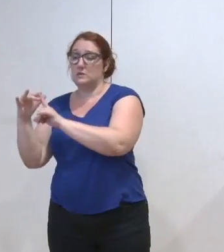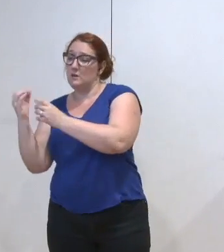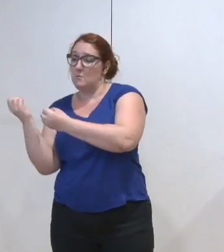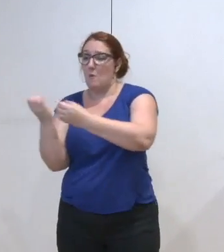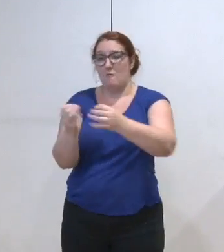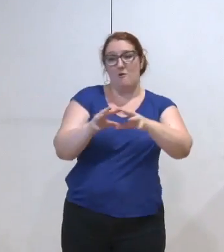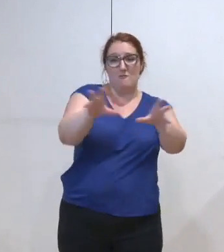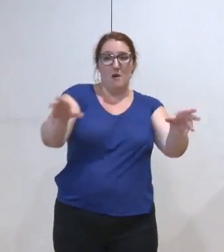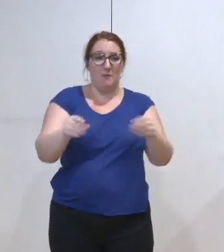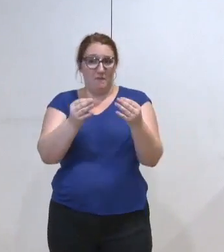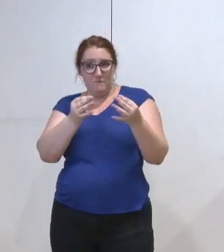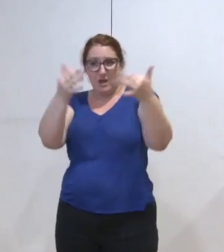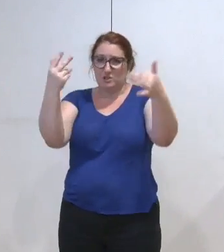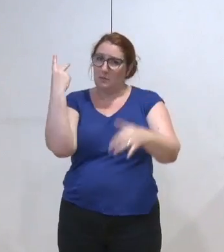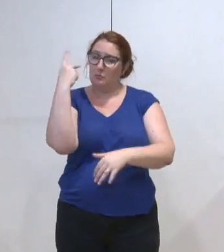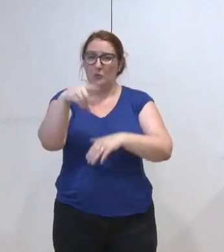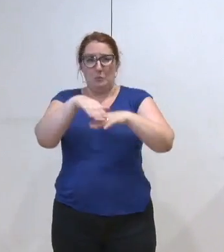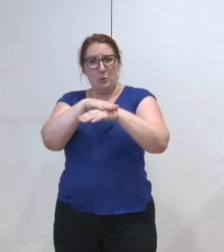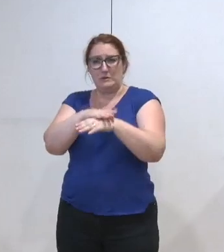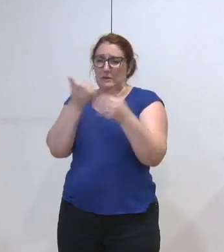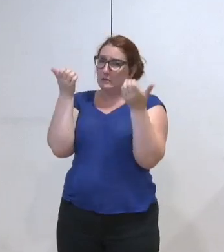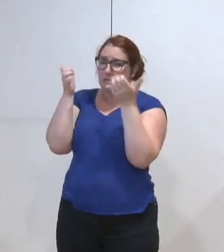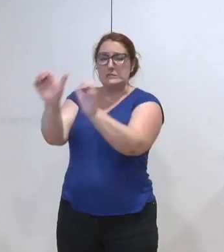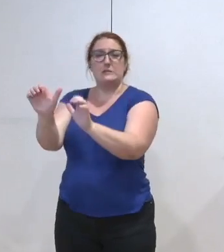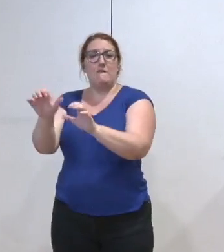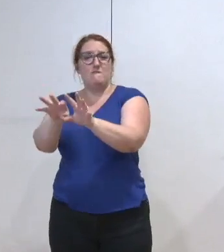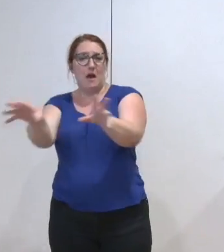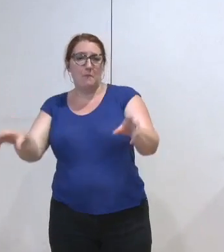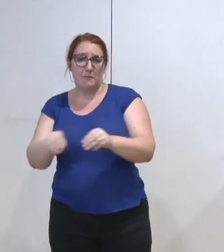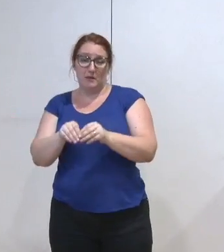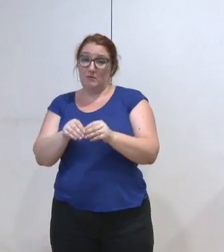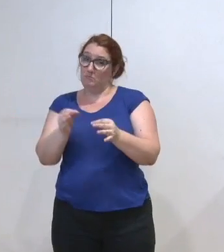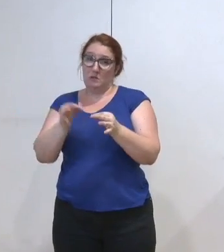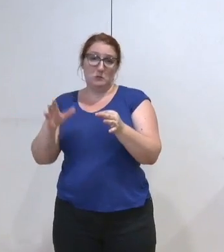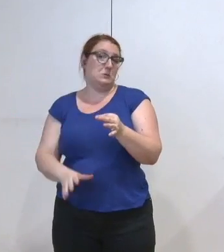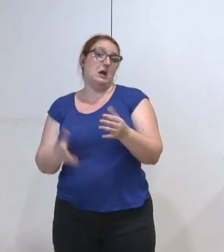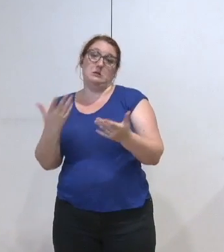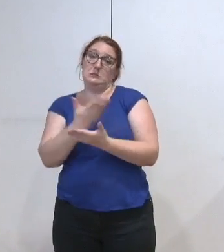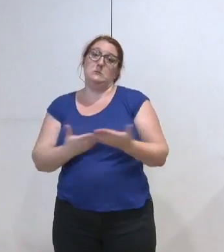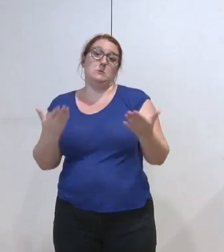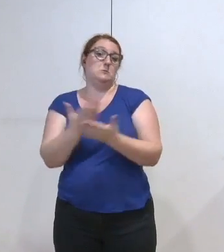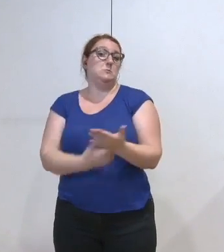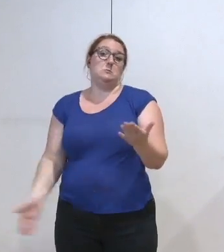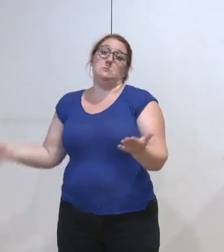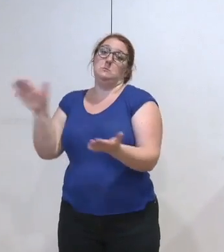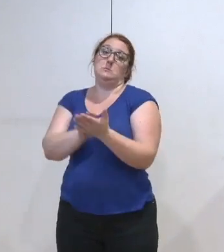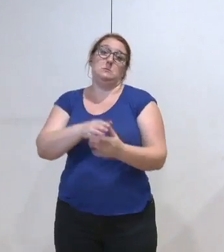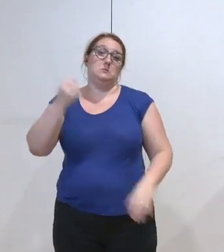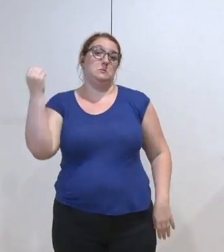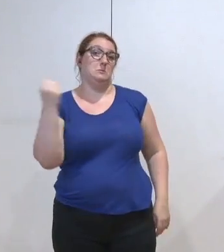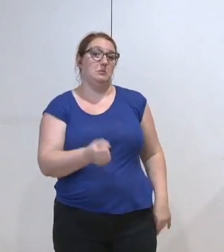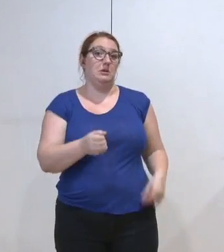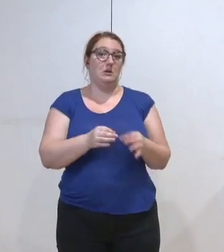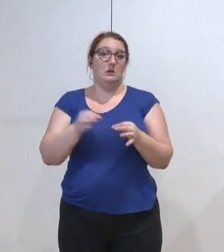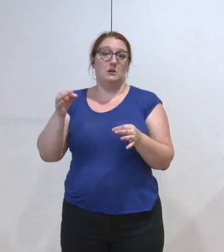politiques antifamiliales n'ont fait pourtant qu'aggraver la situation tout est fait pour que dès les premières difficultés